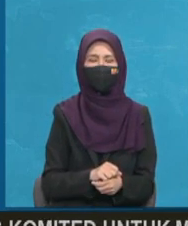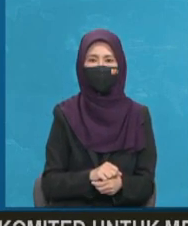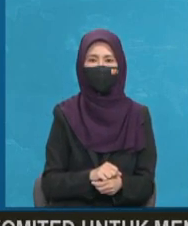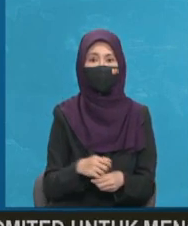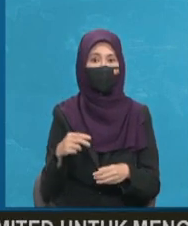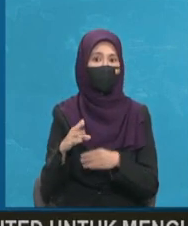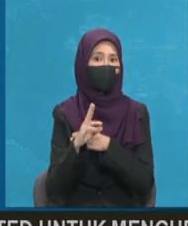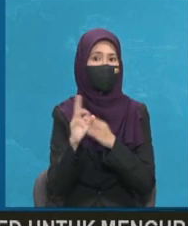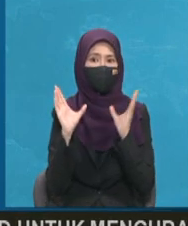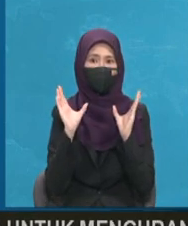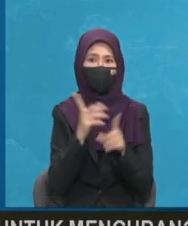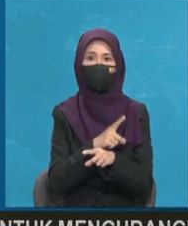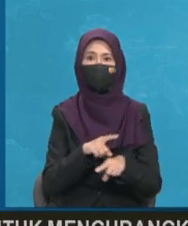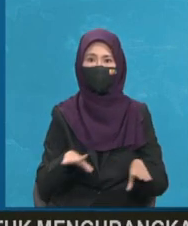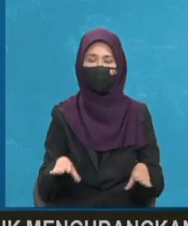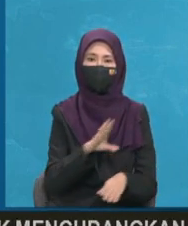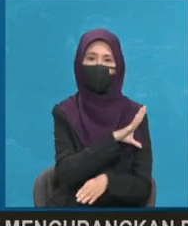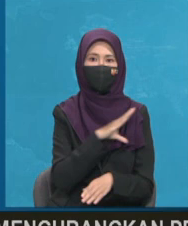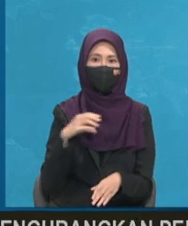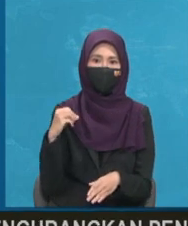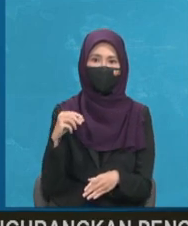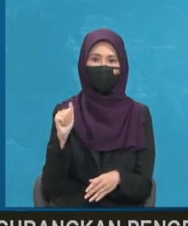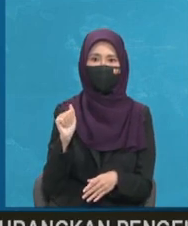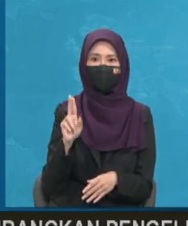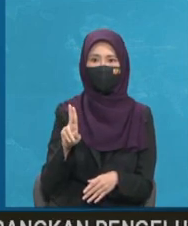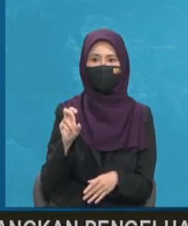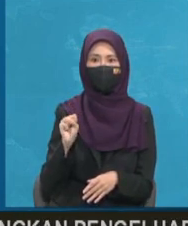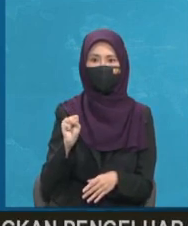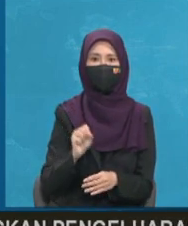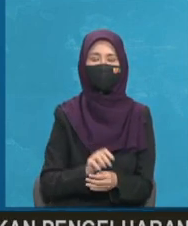negara Brunei Darussalam tanah soalnya hai hai